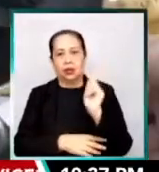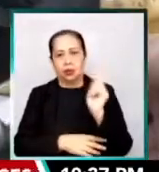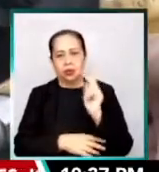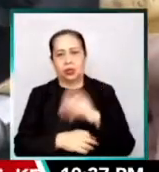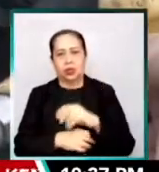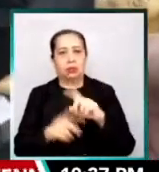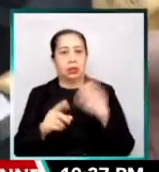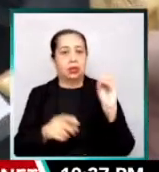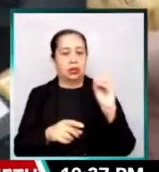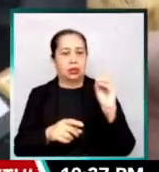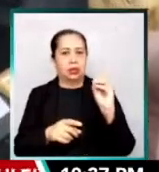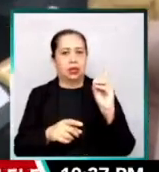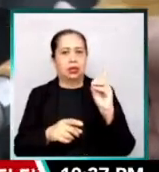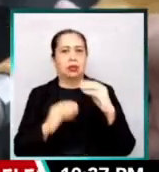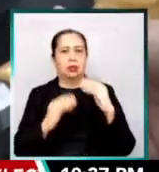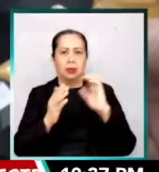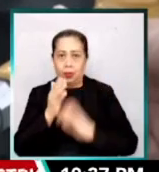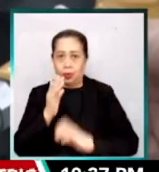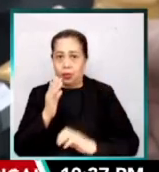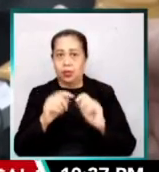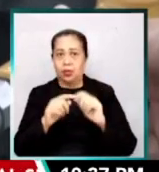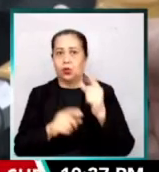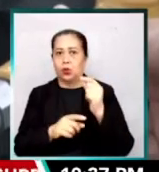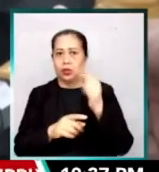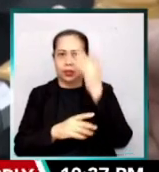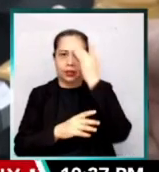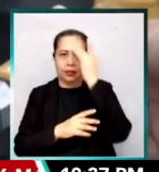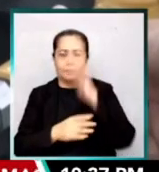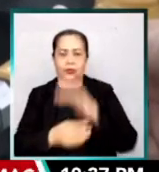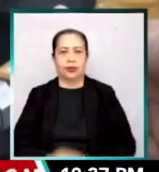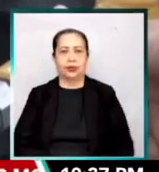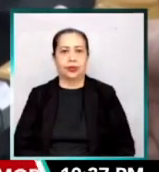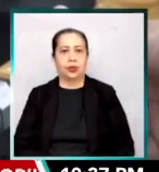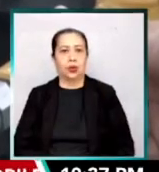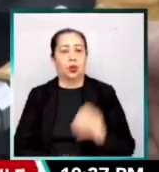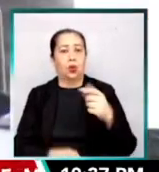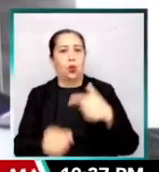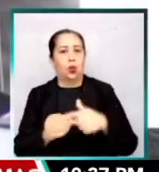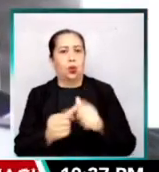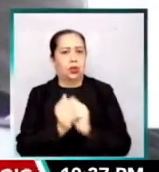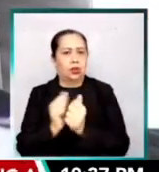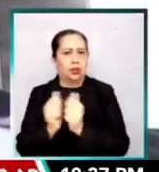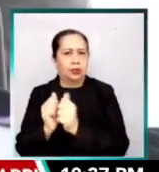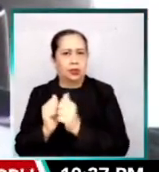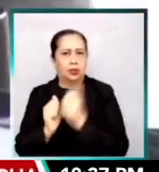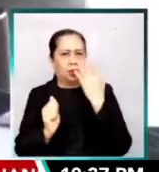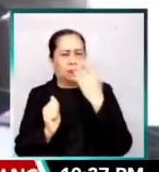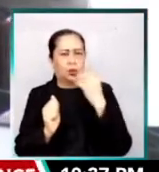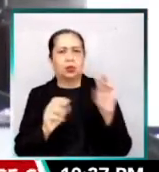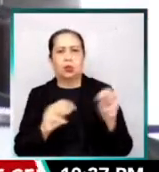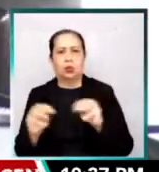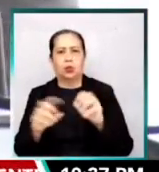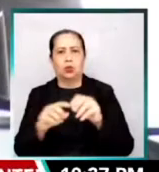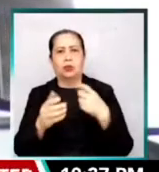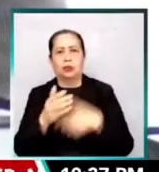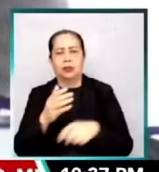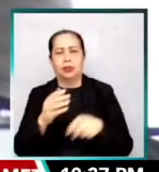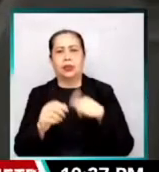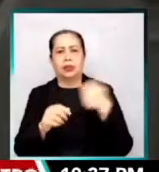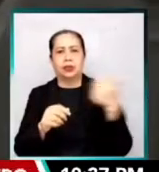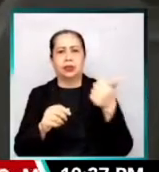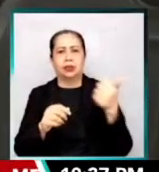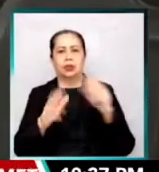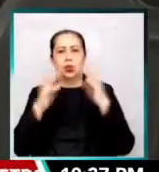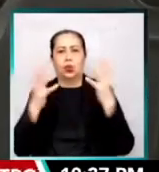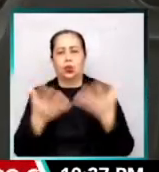diesel, mababawasan naman ng 20 centavos. Ang oil price adjustment ay bunsod ng paggalaw ng presyo ng petrolyo sa world